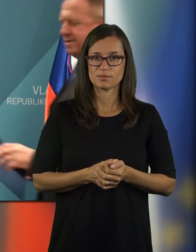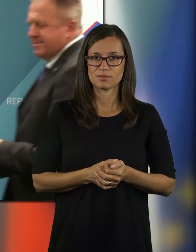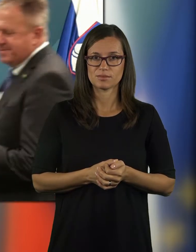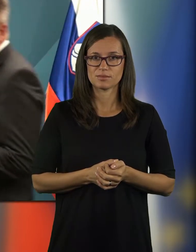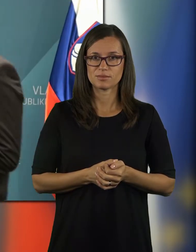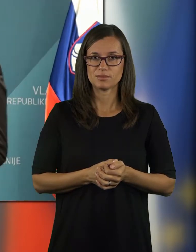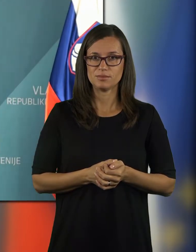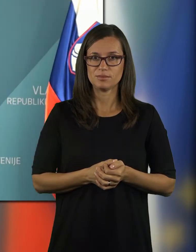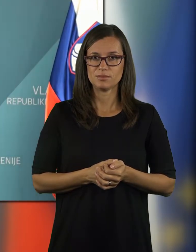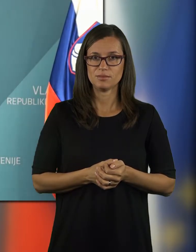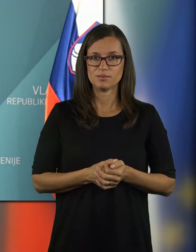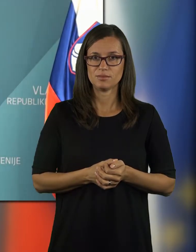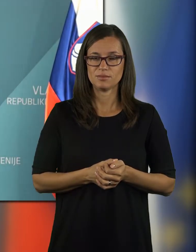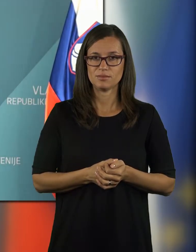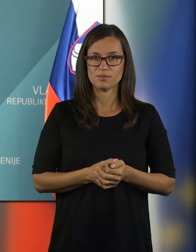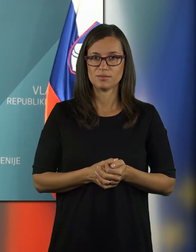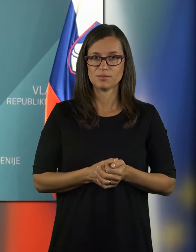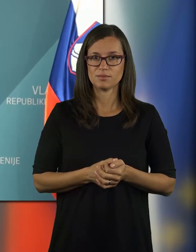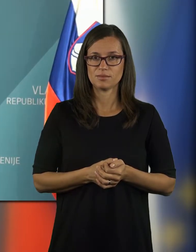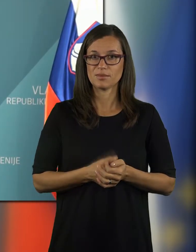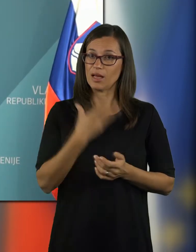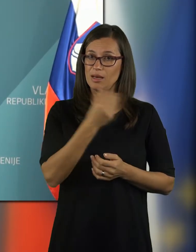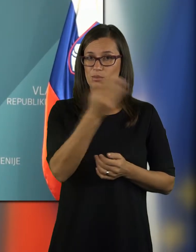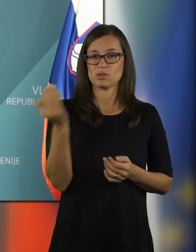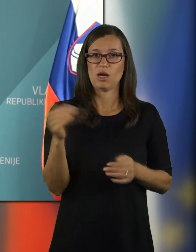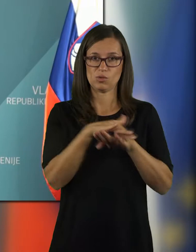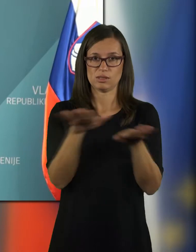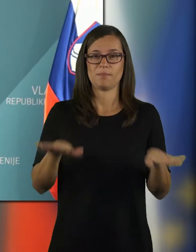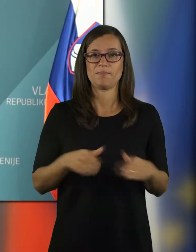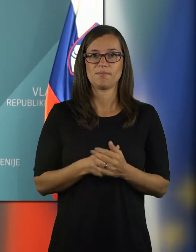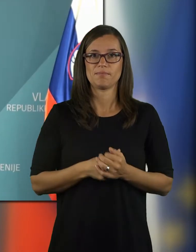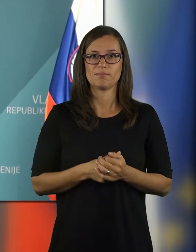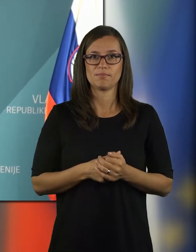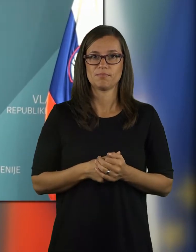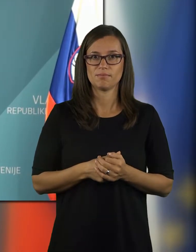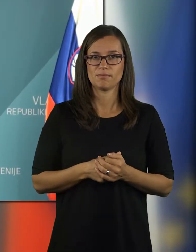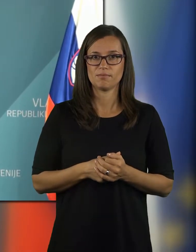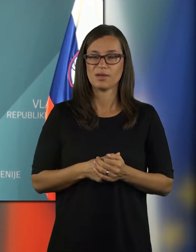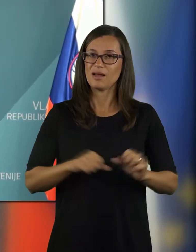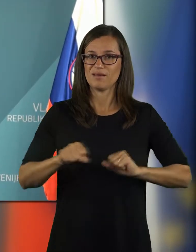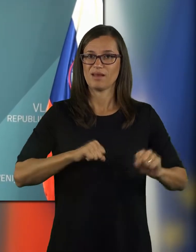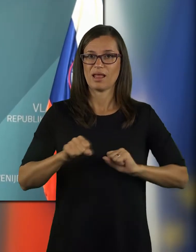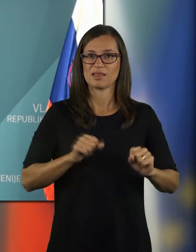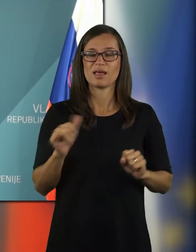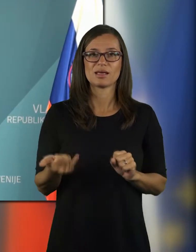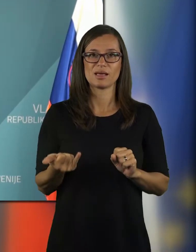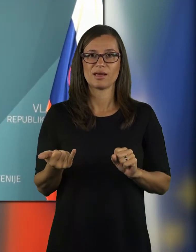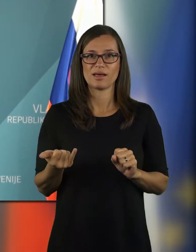Dobar dan. Dobar dan. Lep pozdrav vsem skupaj. Vlada